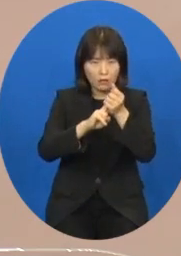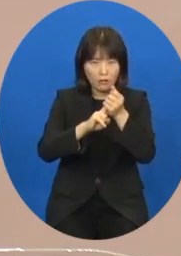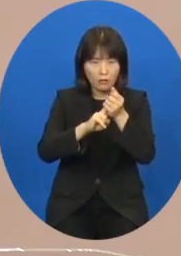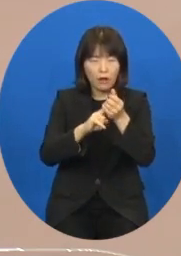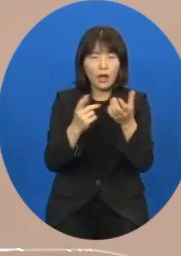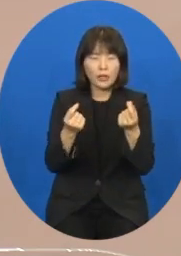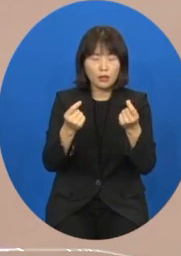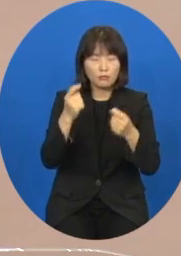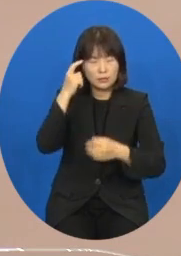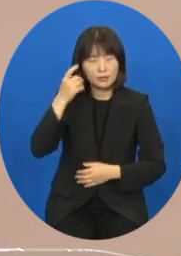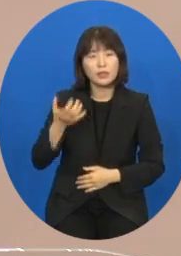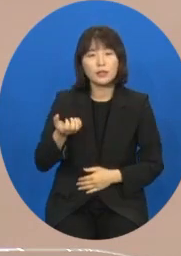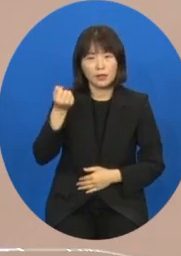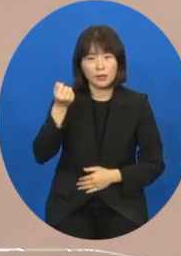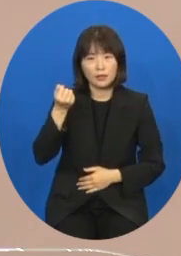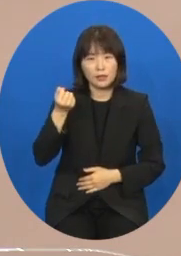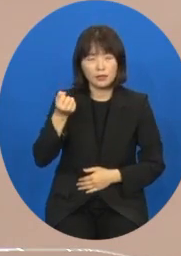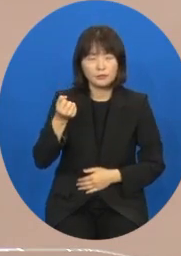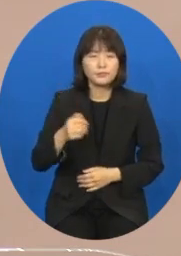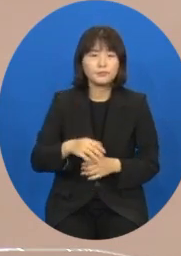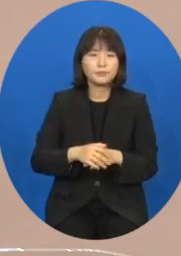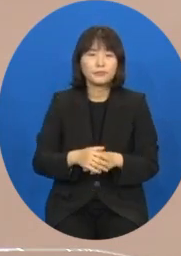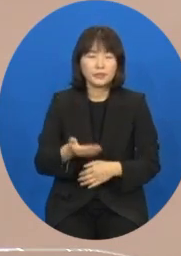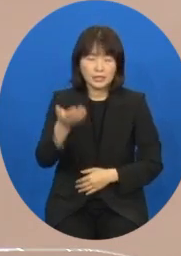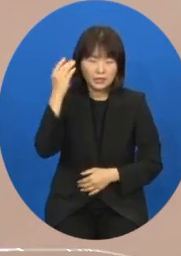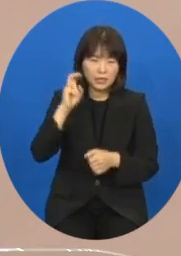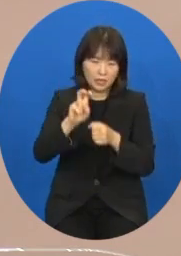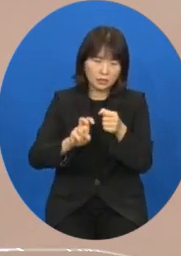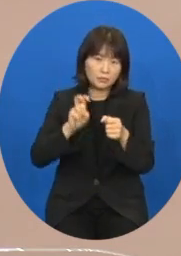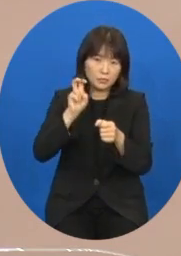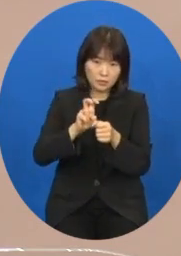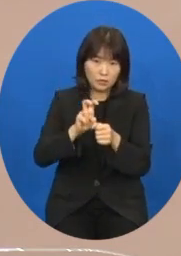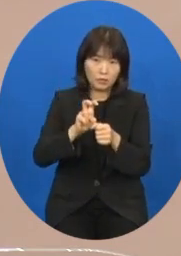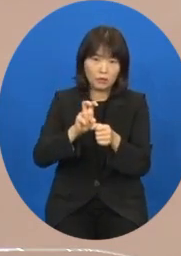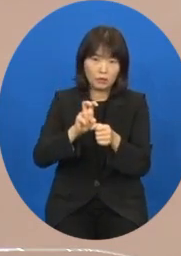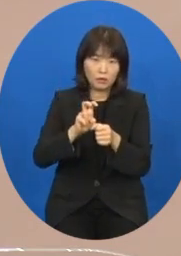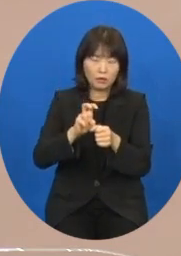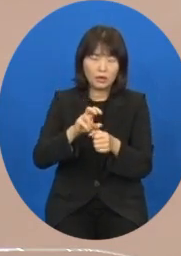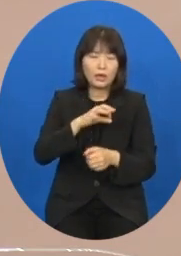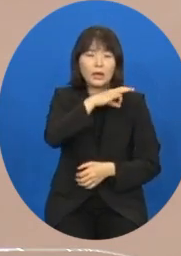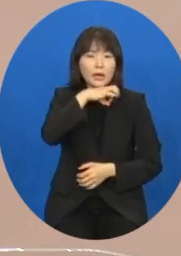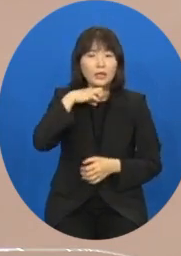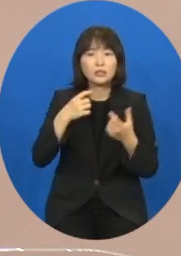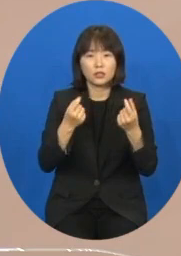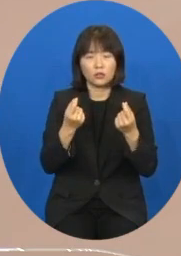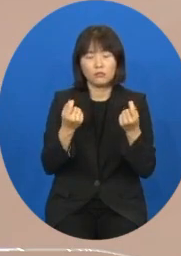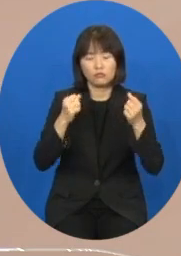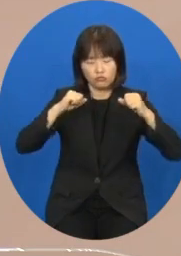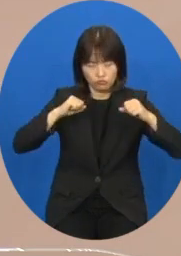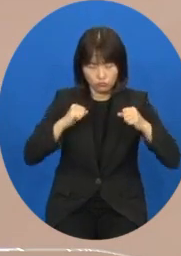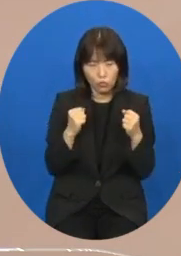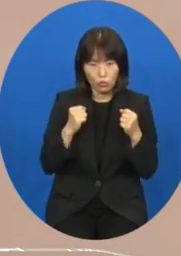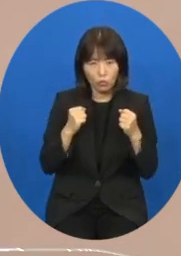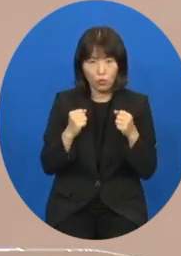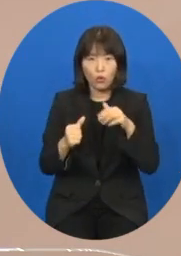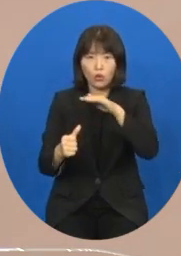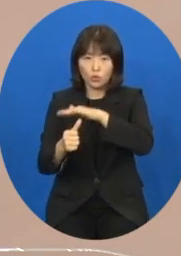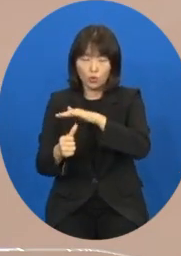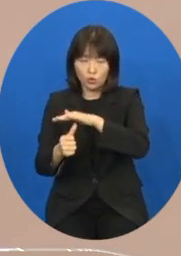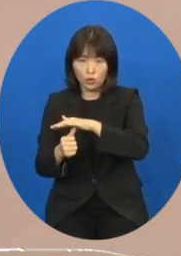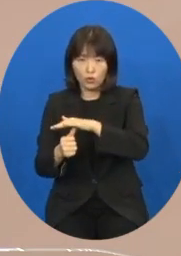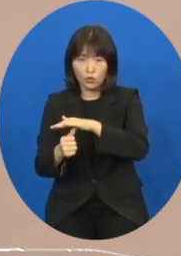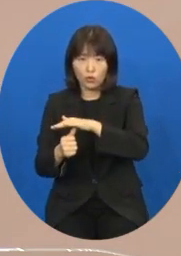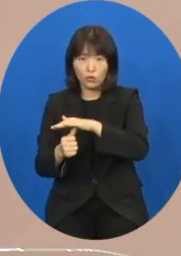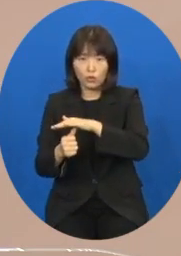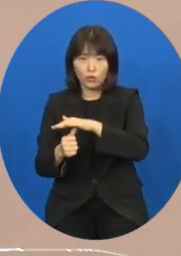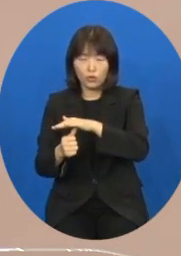생각이 듭니다. 지난 20년 동안 정말 안드레 같은 순종, 이 소년의 오병이어를